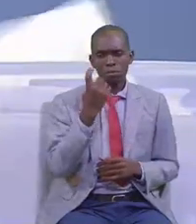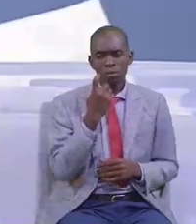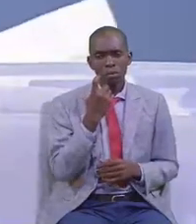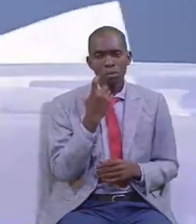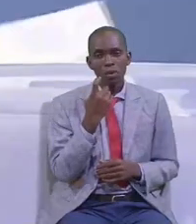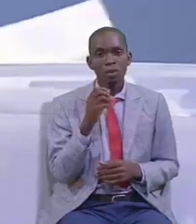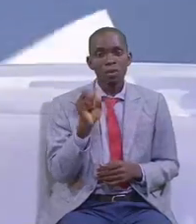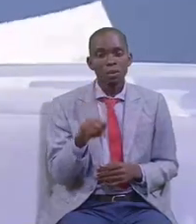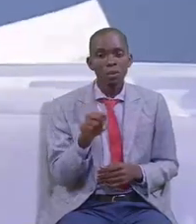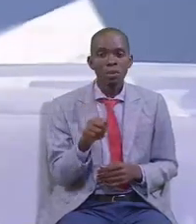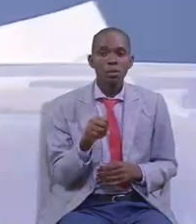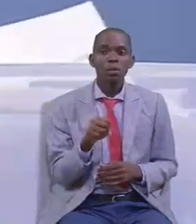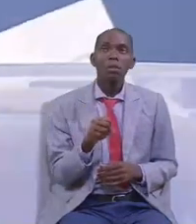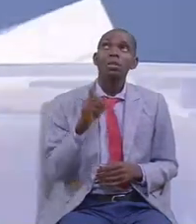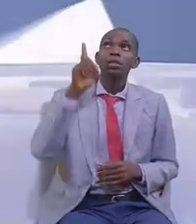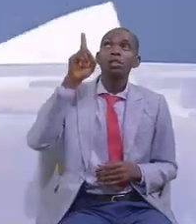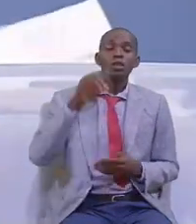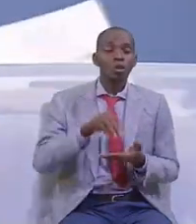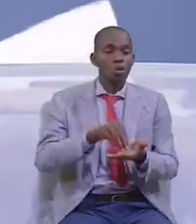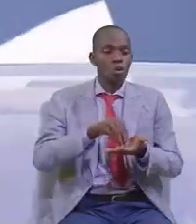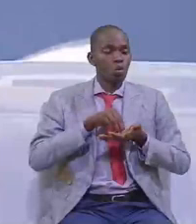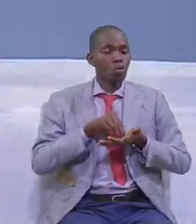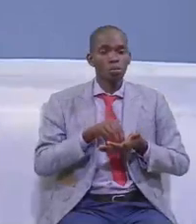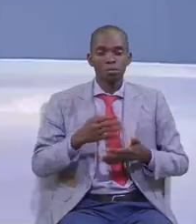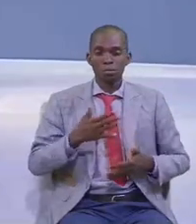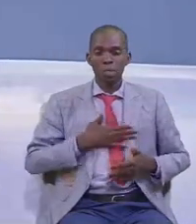Non, mon corps lui appartient.